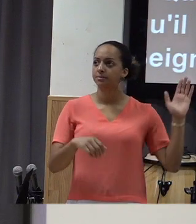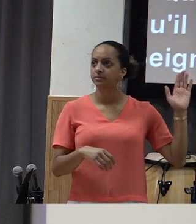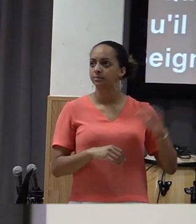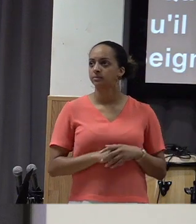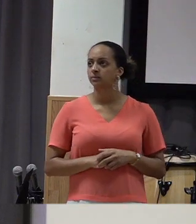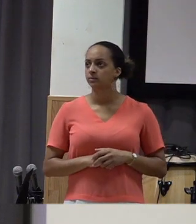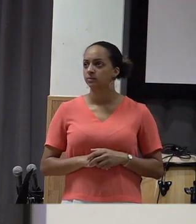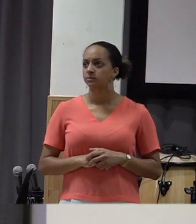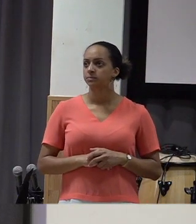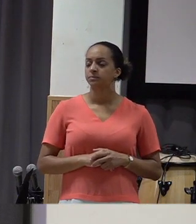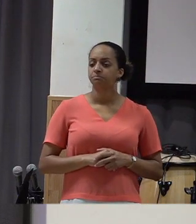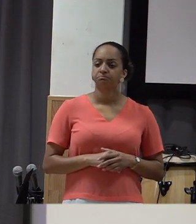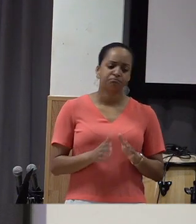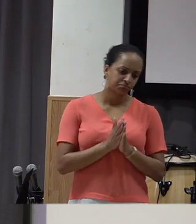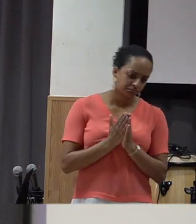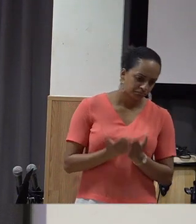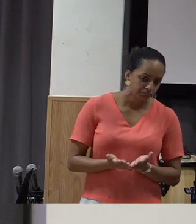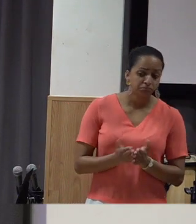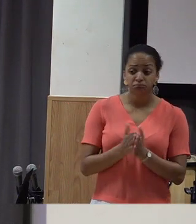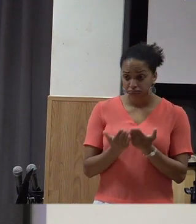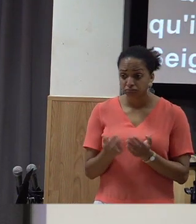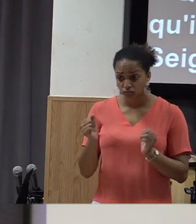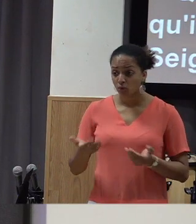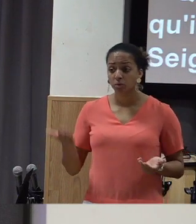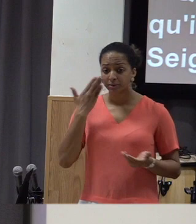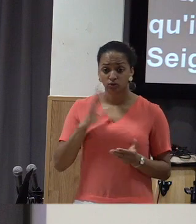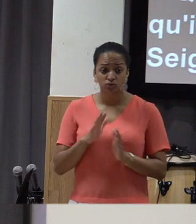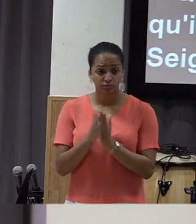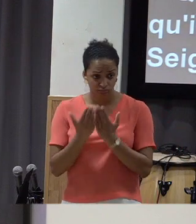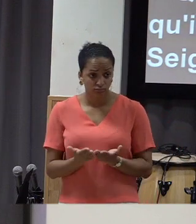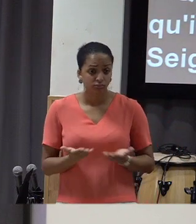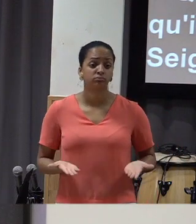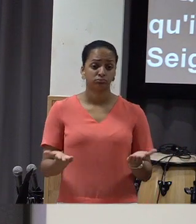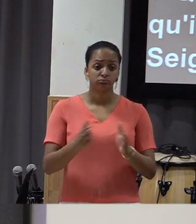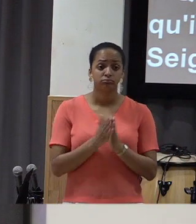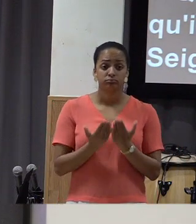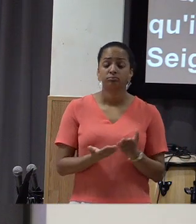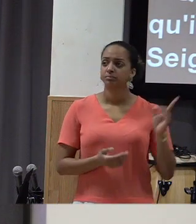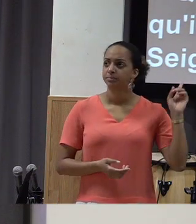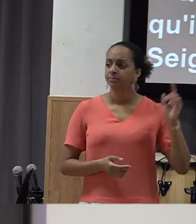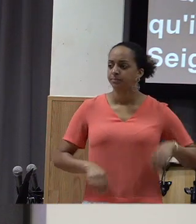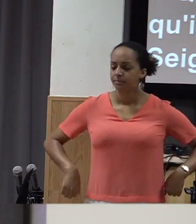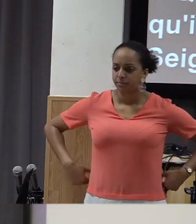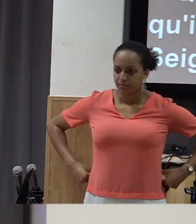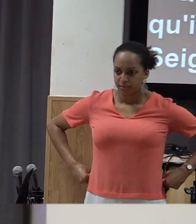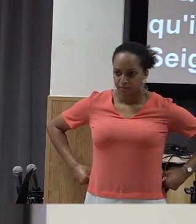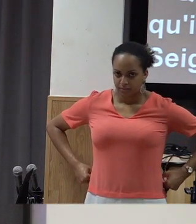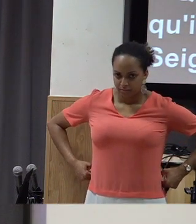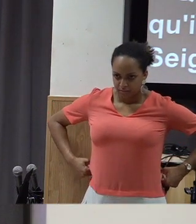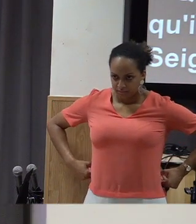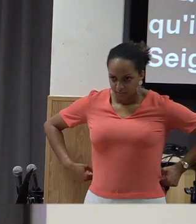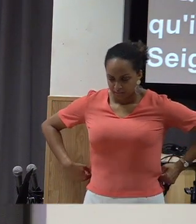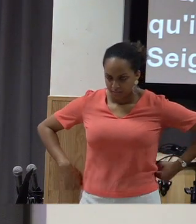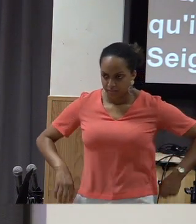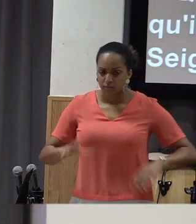Bibles, ouvrez vos Bibles, allumez vos Bibles, sortez vos Bibles. Jacques chapitre 1, versets 6 à 8 déclare ceci. Nous allons voir